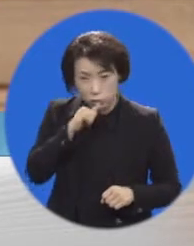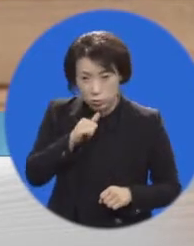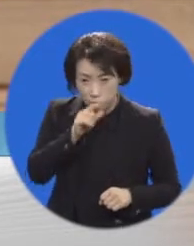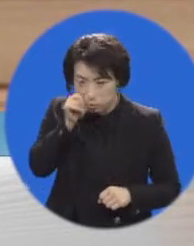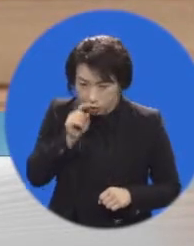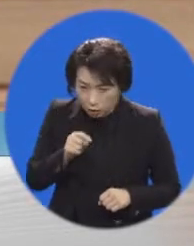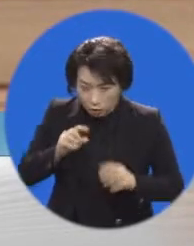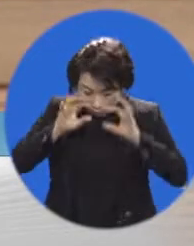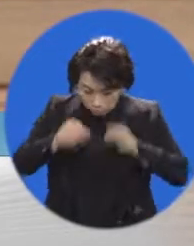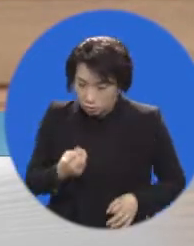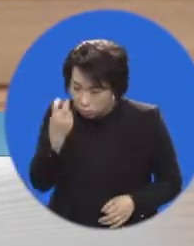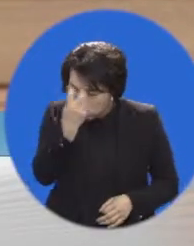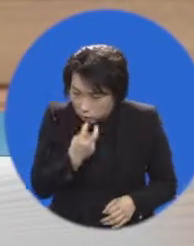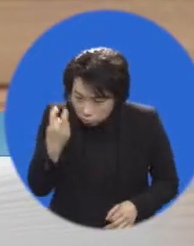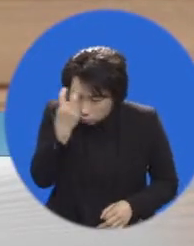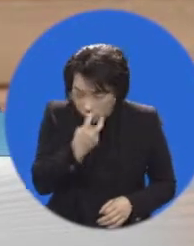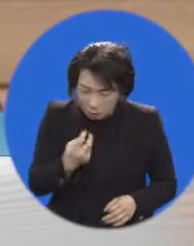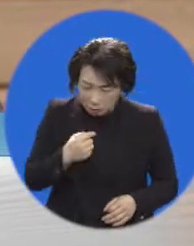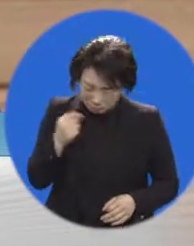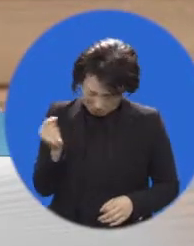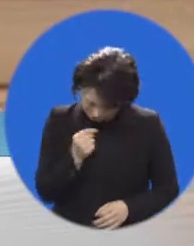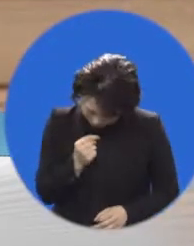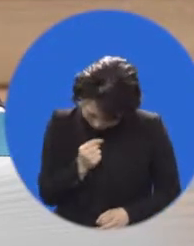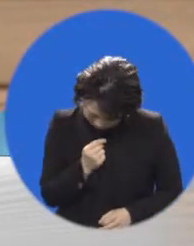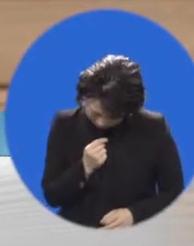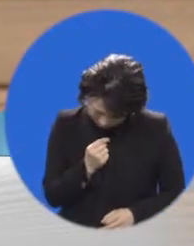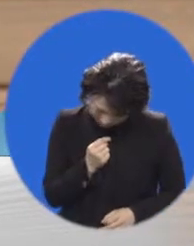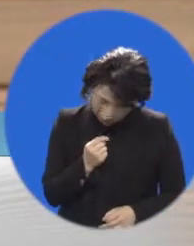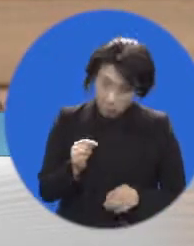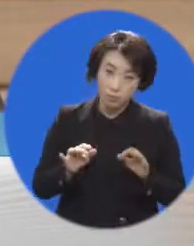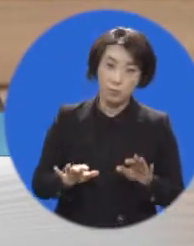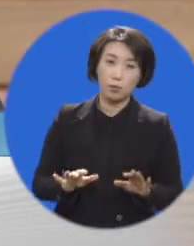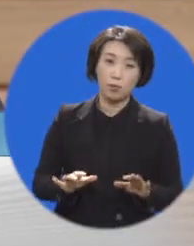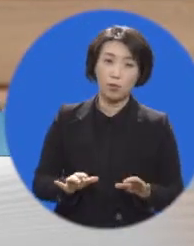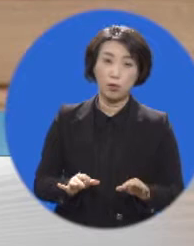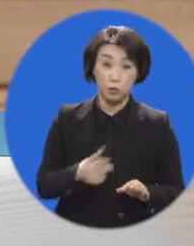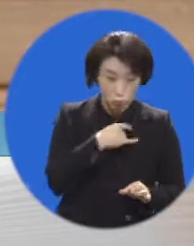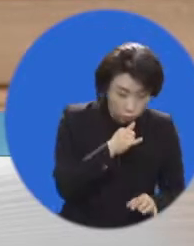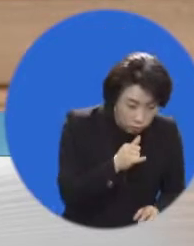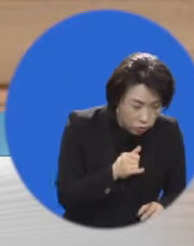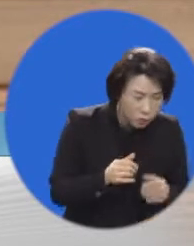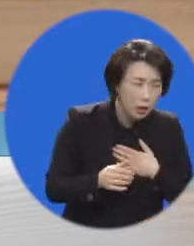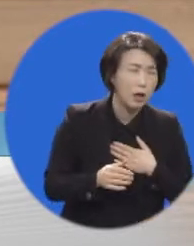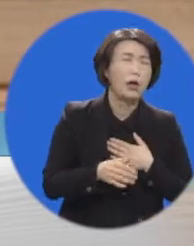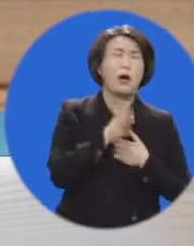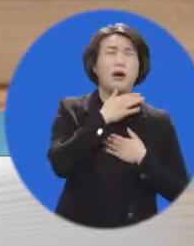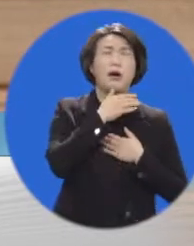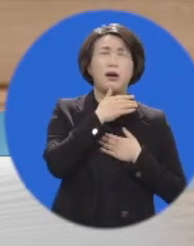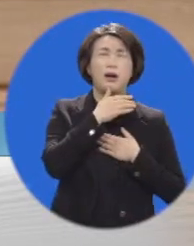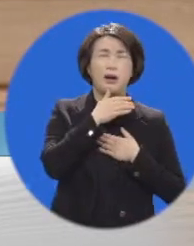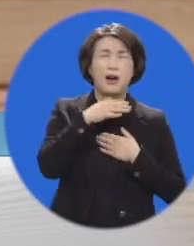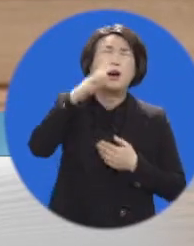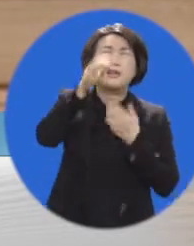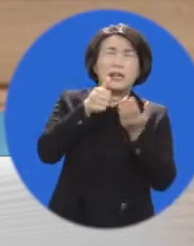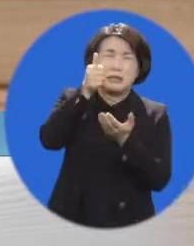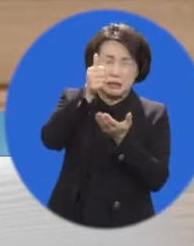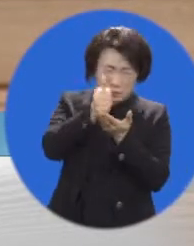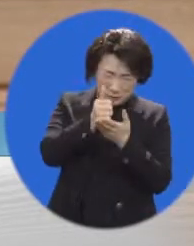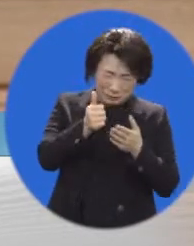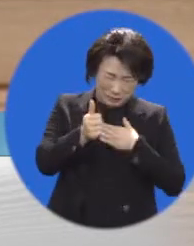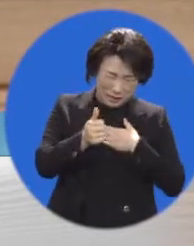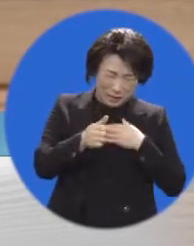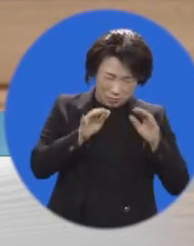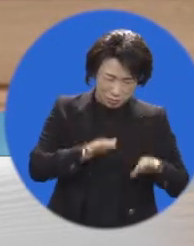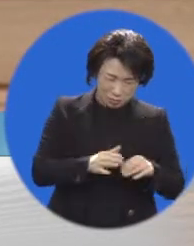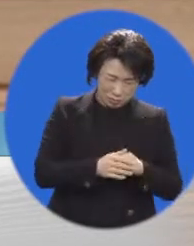봅니다. 편밀히 점검합니다. 해서 했으면 하나님 내가